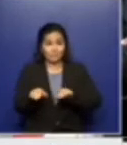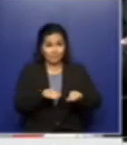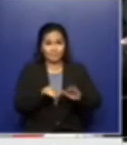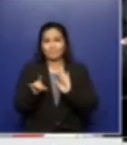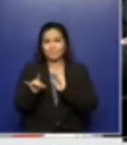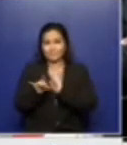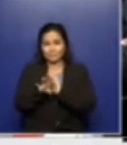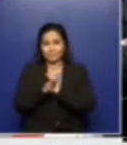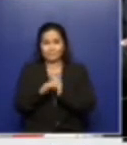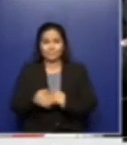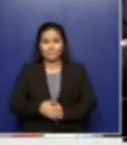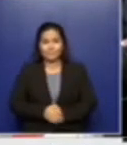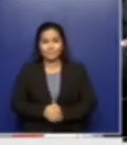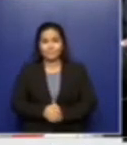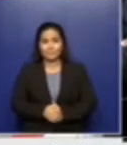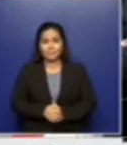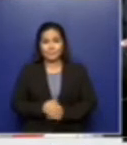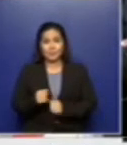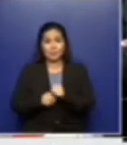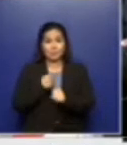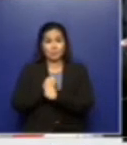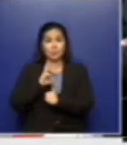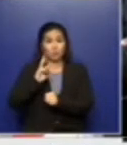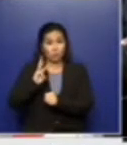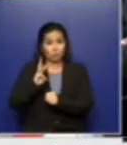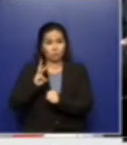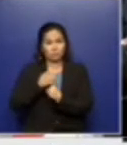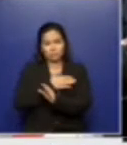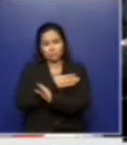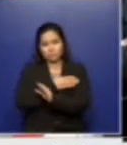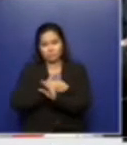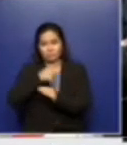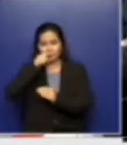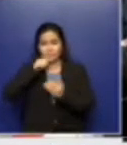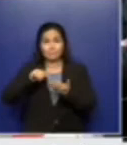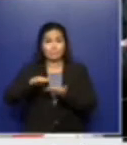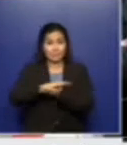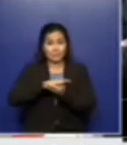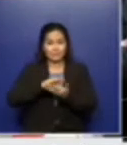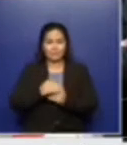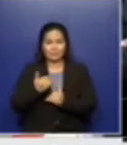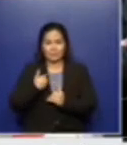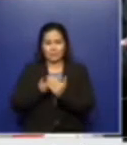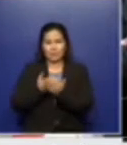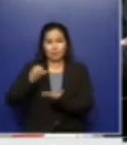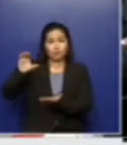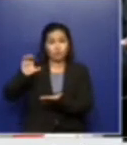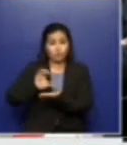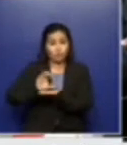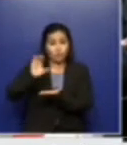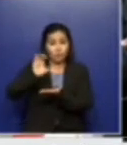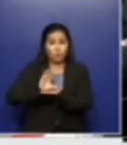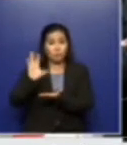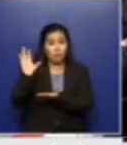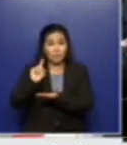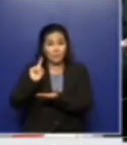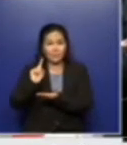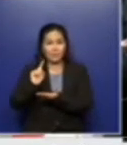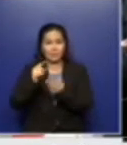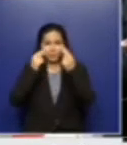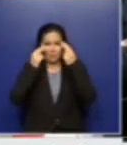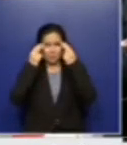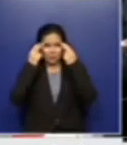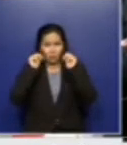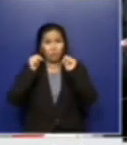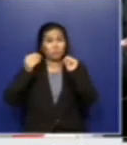ารพ6ปีที่ผ่านมาค่ะประเทศไทยมีงบประมาณที่ทำโดยนายกรัฐมนตรีคนเก่